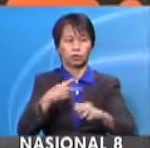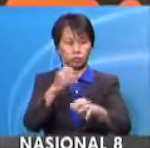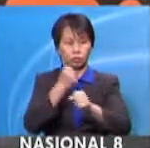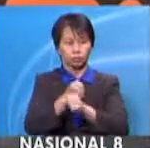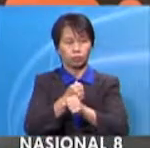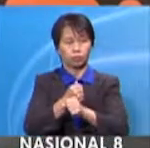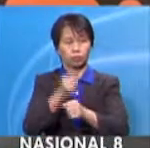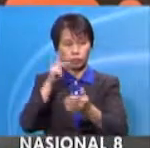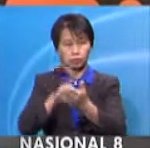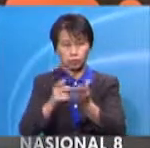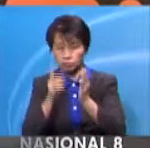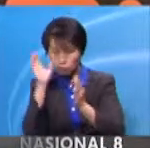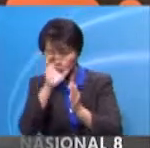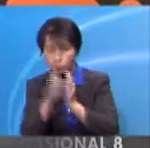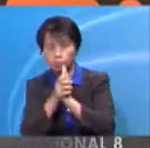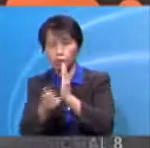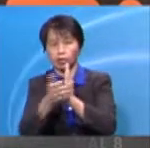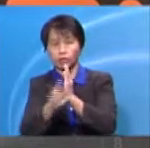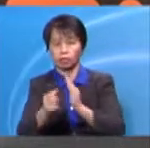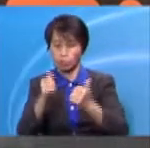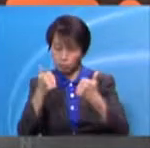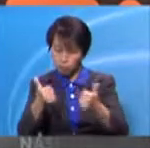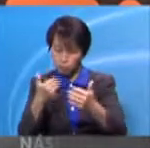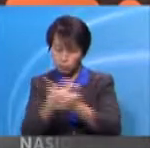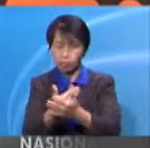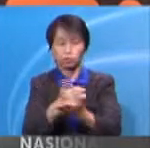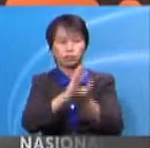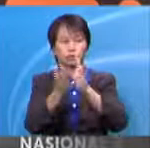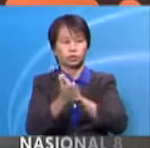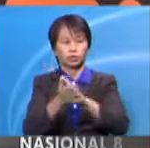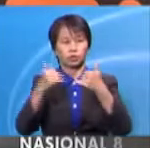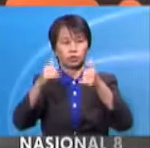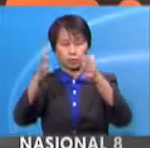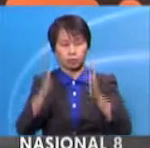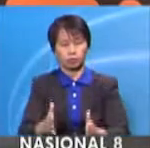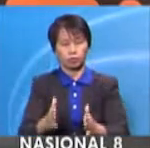kenal pasti makan-makan untuk menjadi